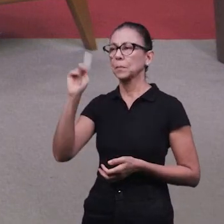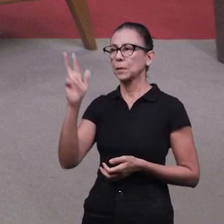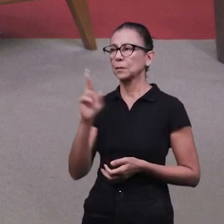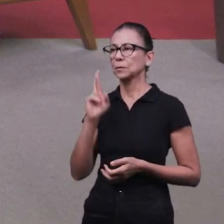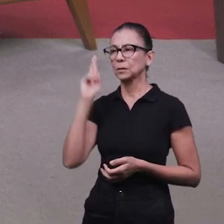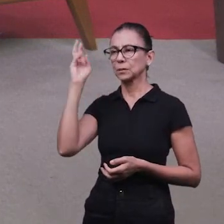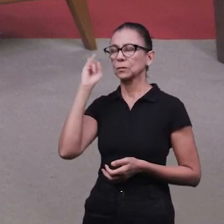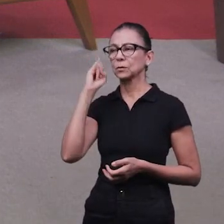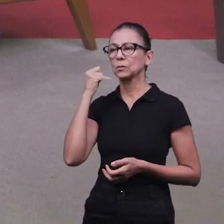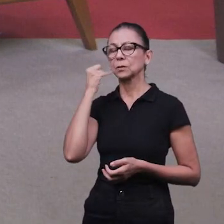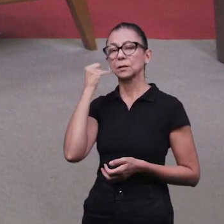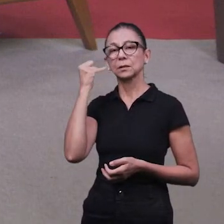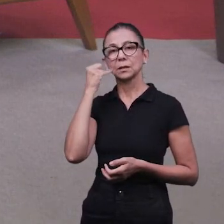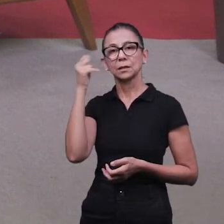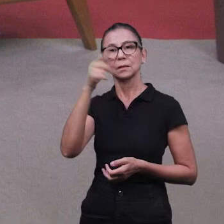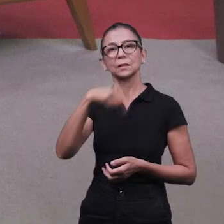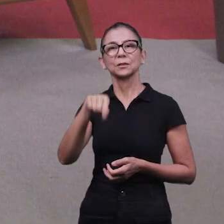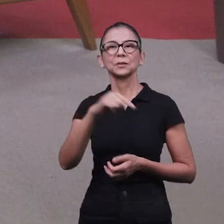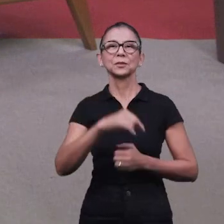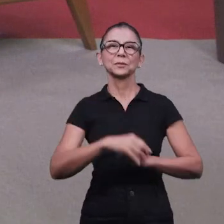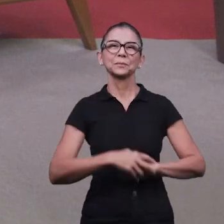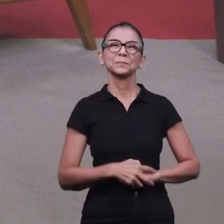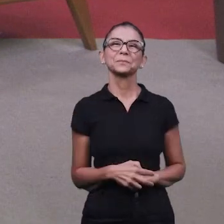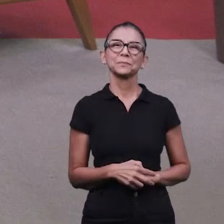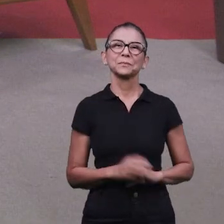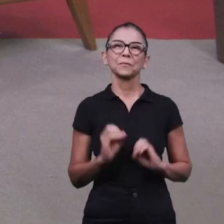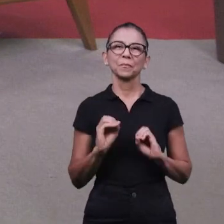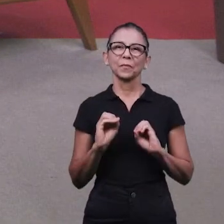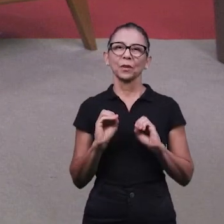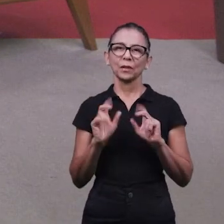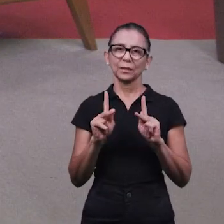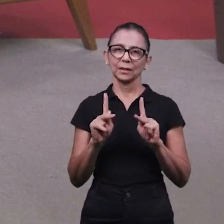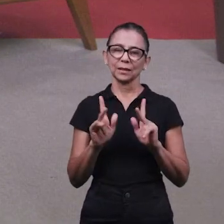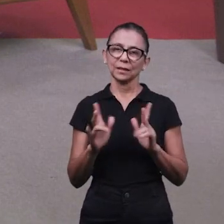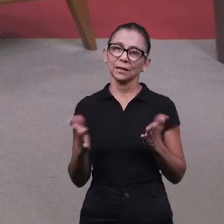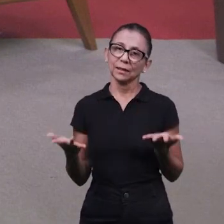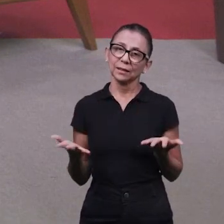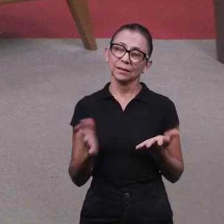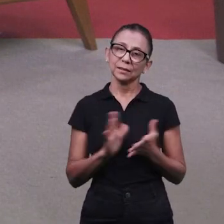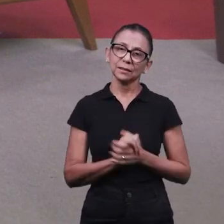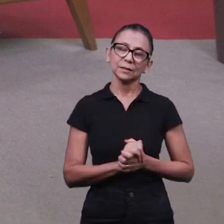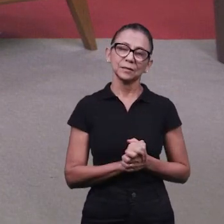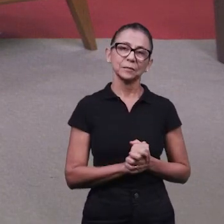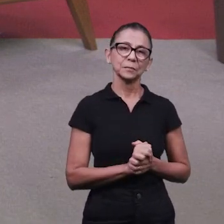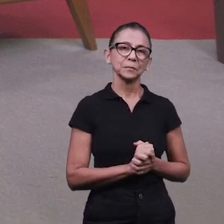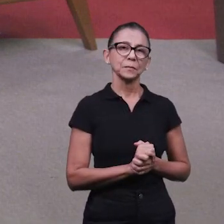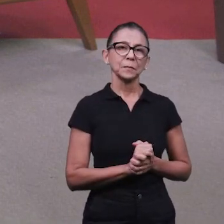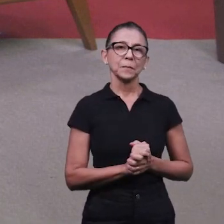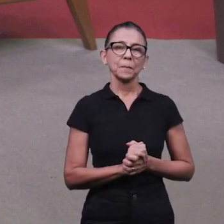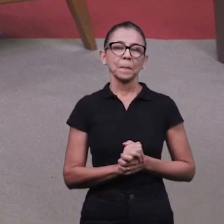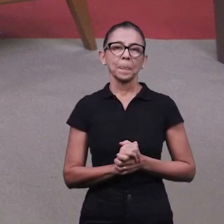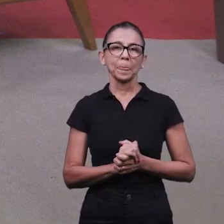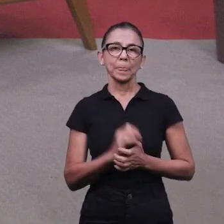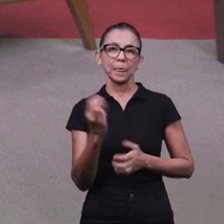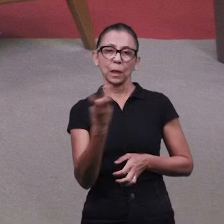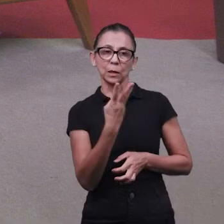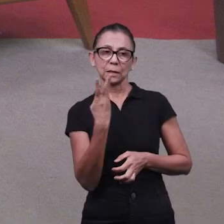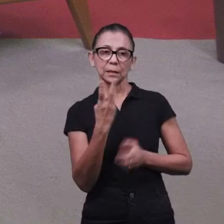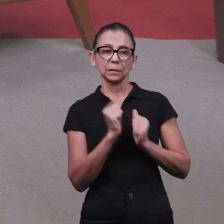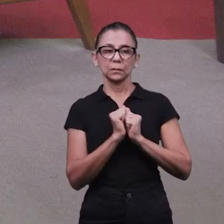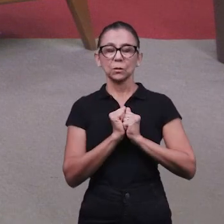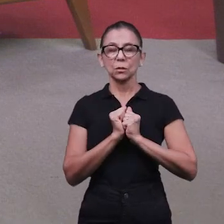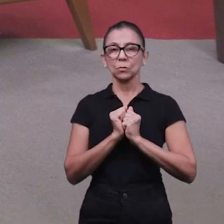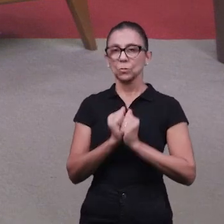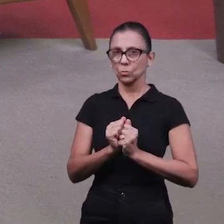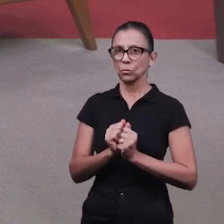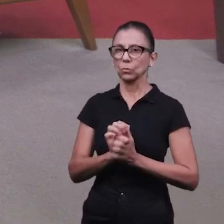Josias, la paix du Seigneur Josias, la paix du Seigneur Josias, Daniel et à tous. Très bien. Pasteur Daniel Monet, Serge Souza et